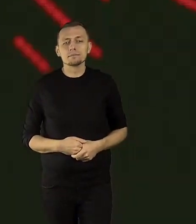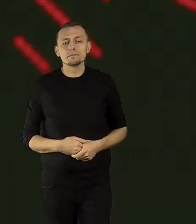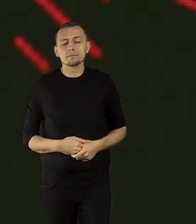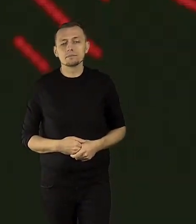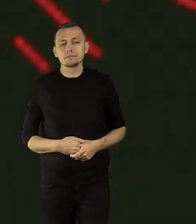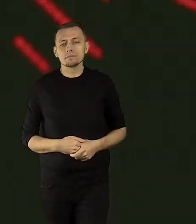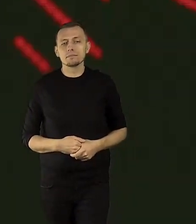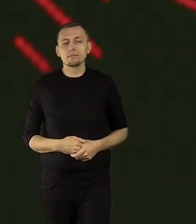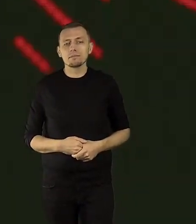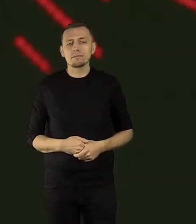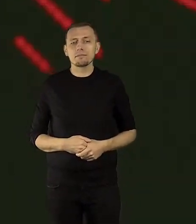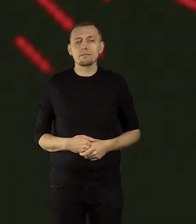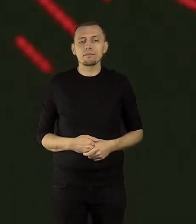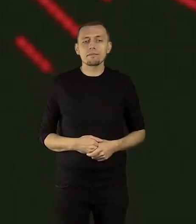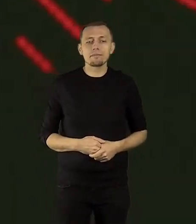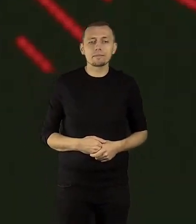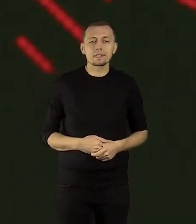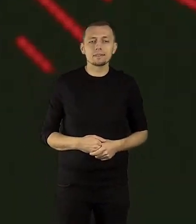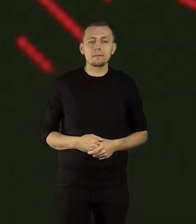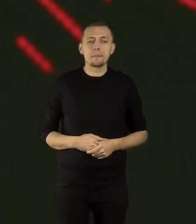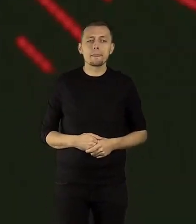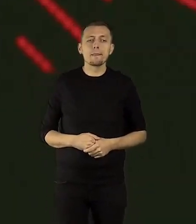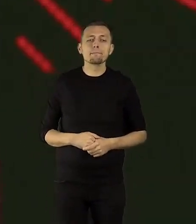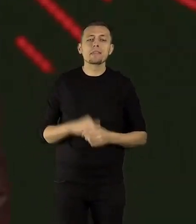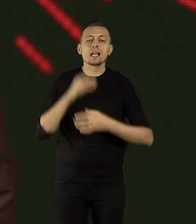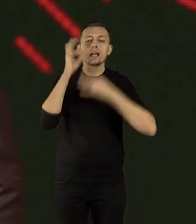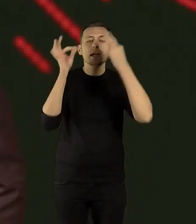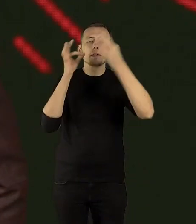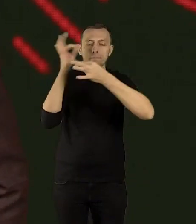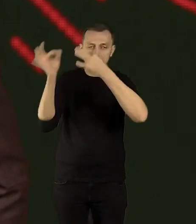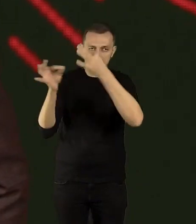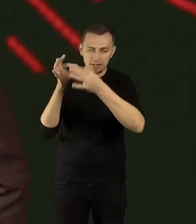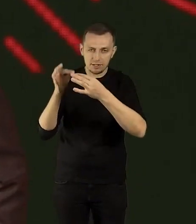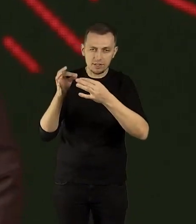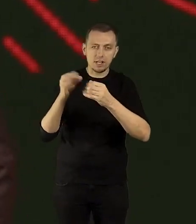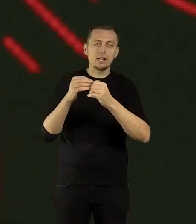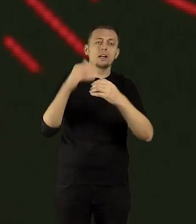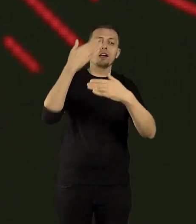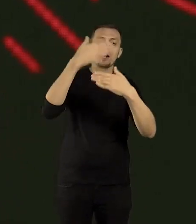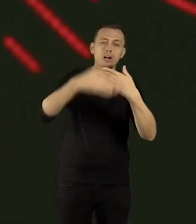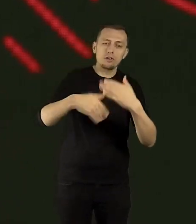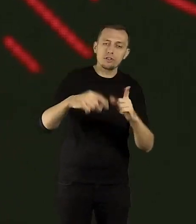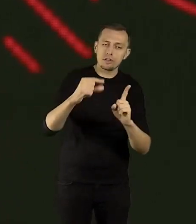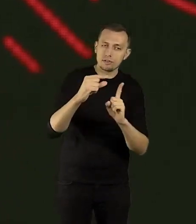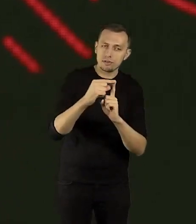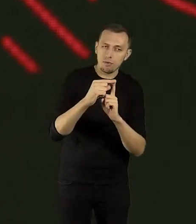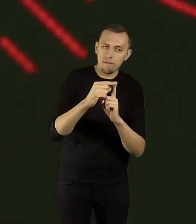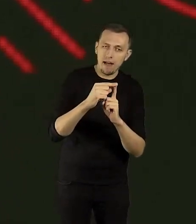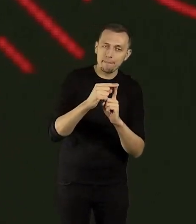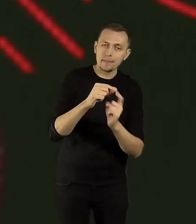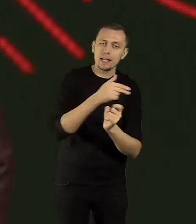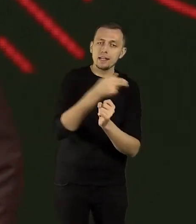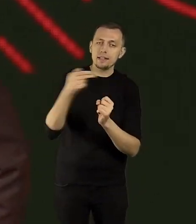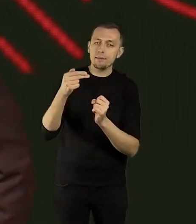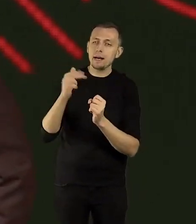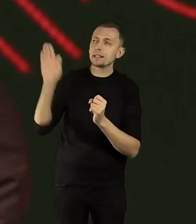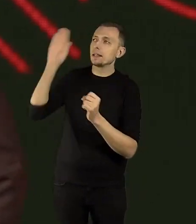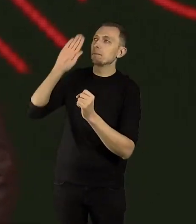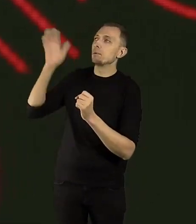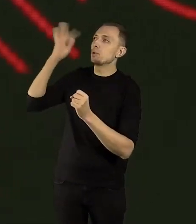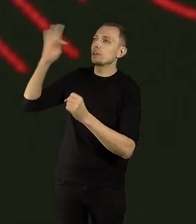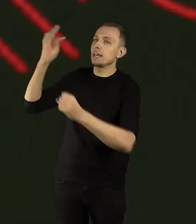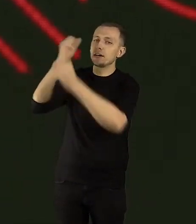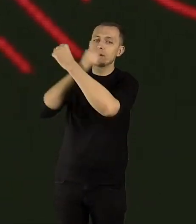A zakończeniem Magnifikat kieruje znów nasz wzrok na Boże miłosierdzie, wychwalając Go za to,